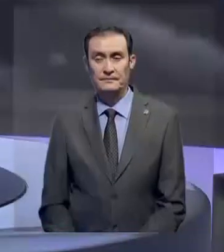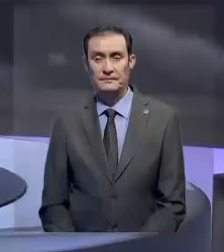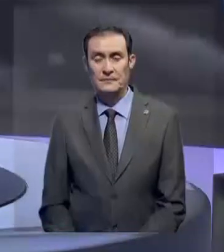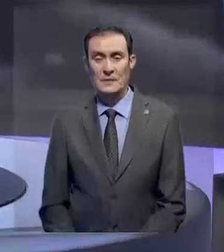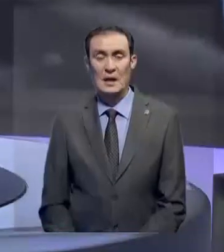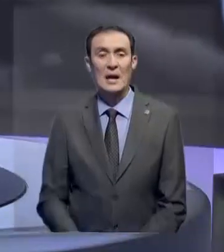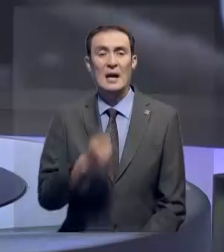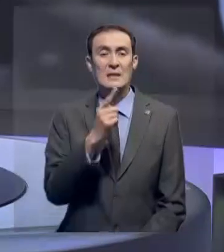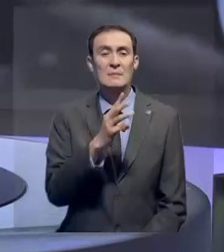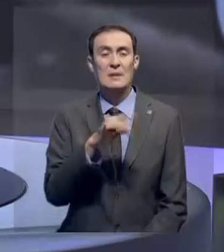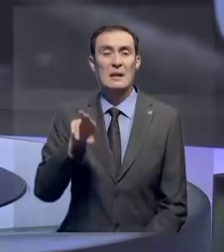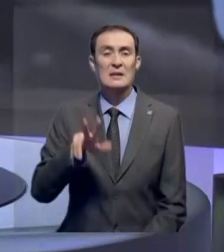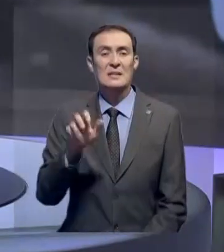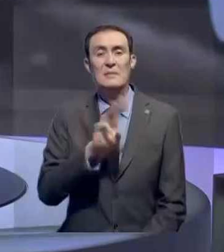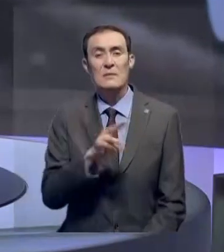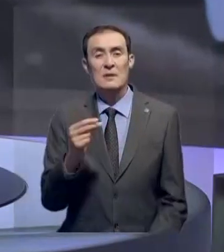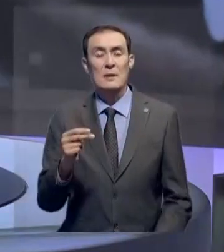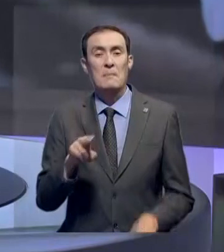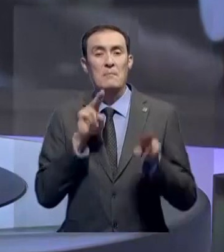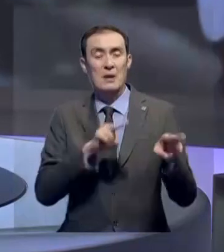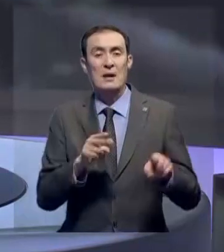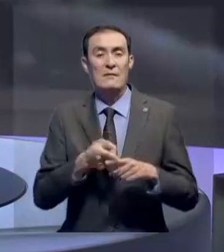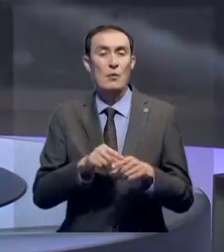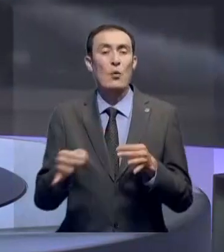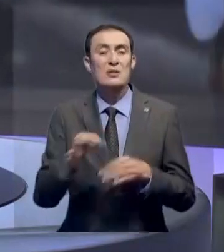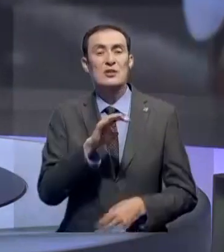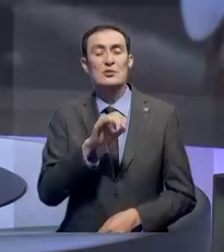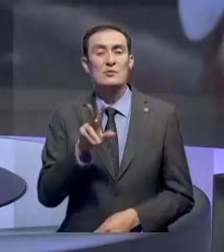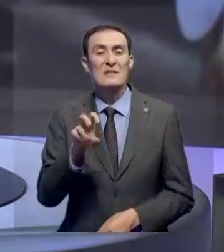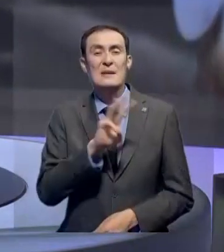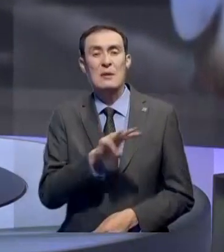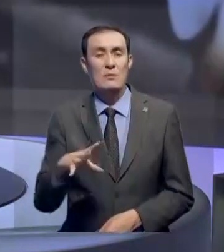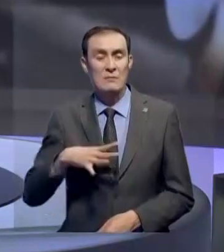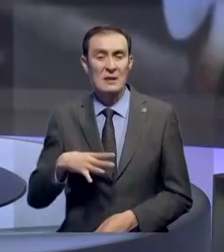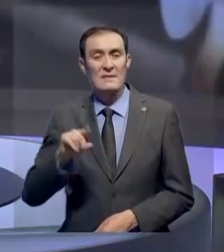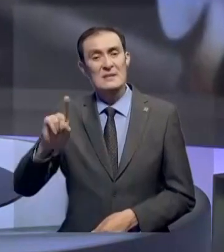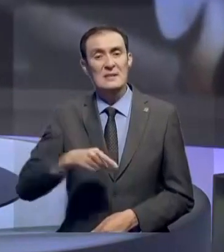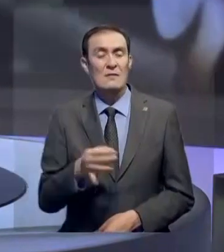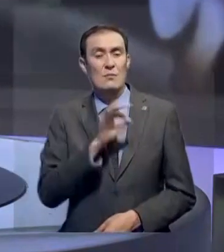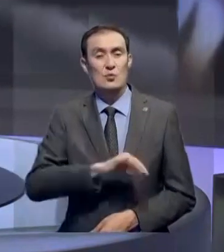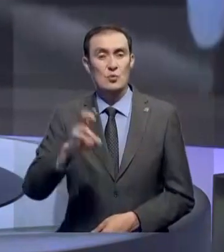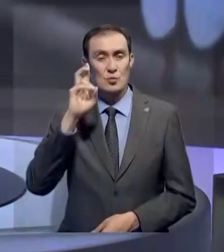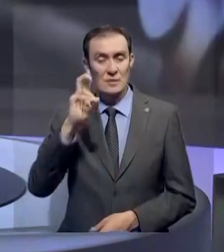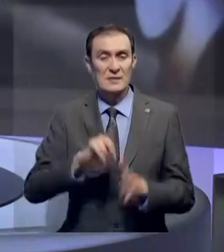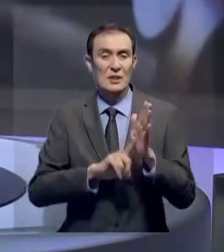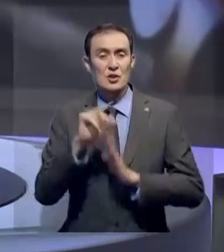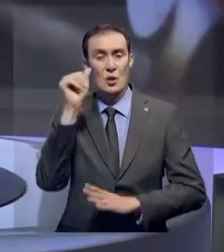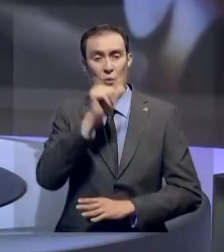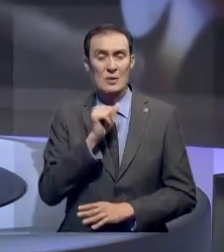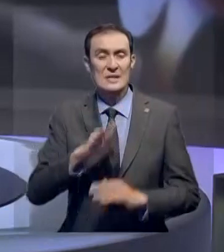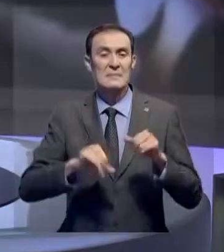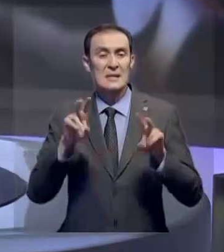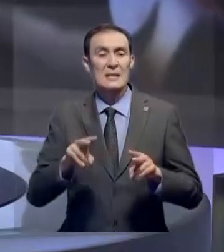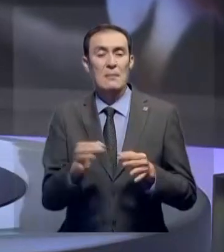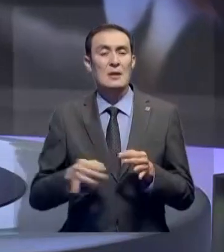На 1 300 000 000 тенге нанесли ущерб браконьеры в области ЖТСУ. 200 миллионов уже взысканы в пользу государства. С начала